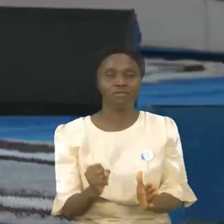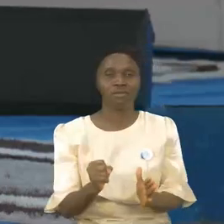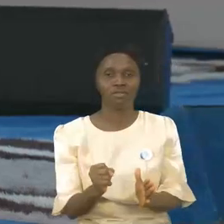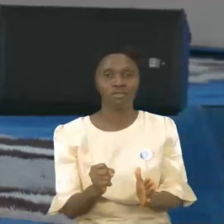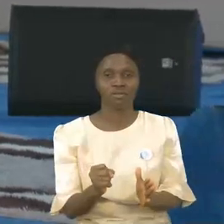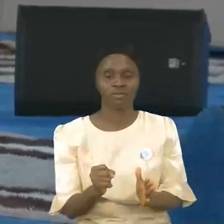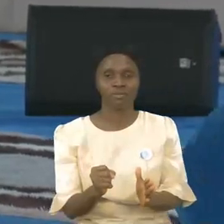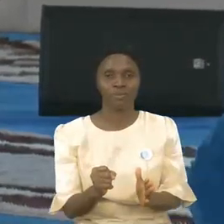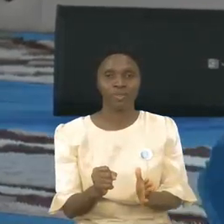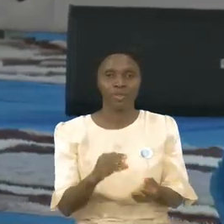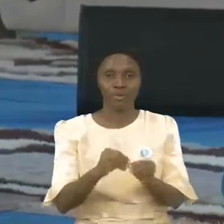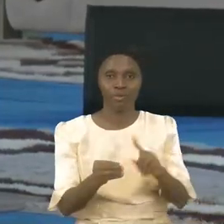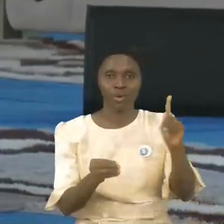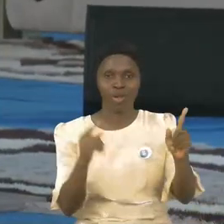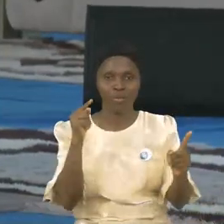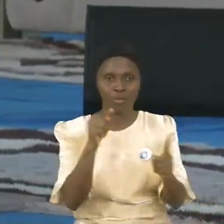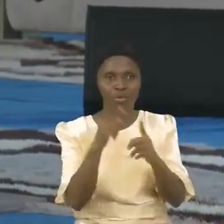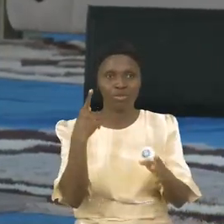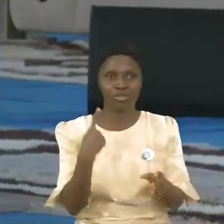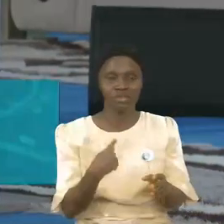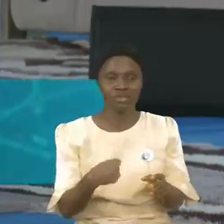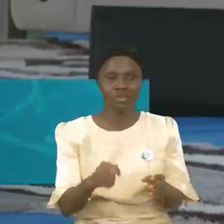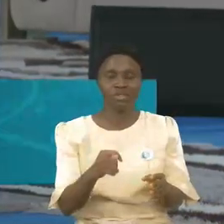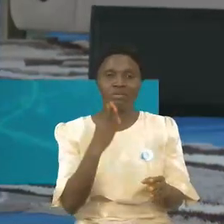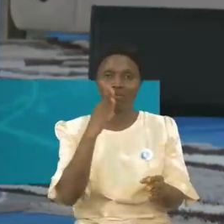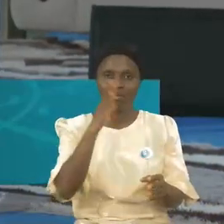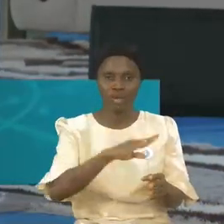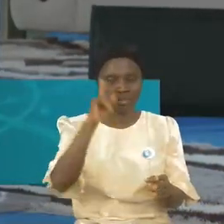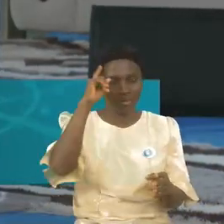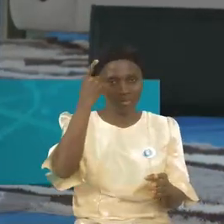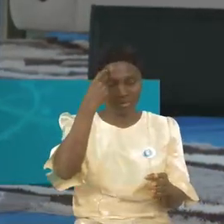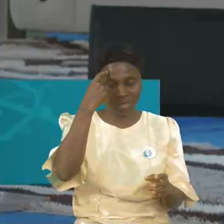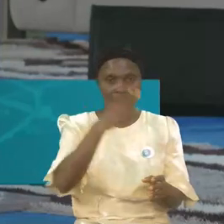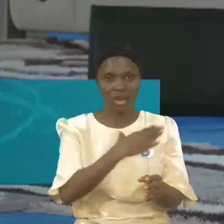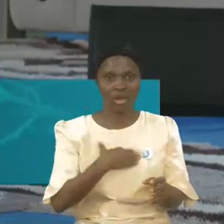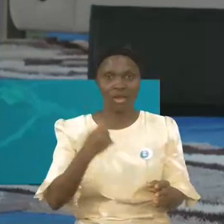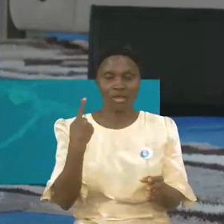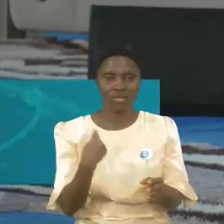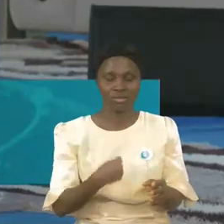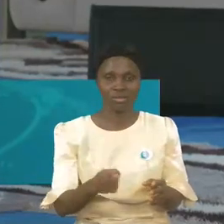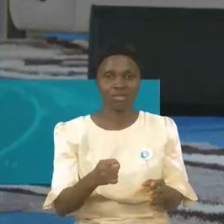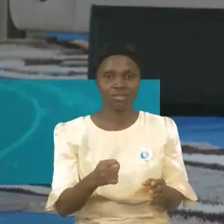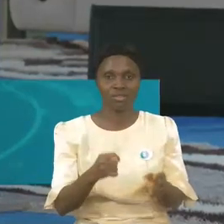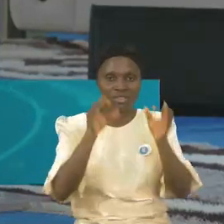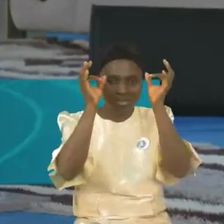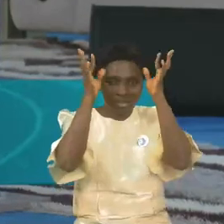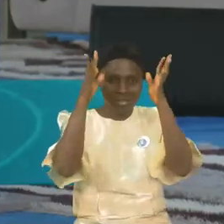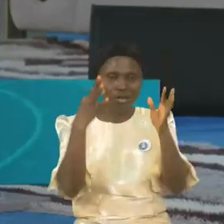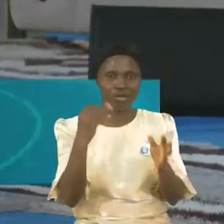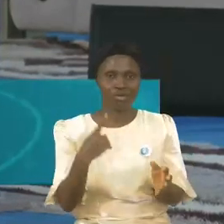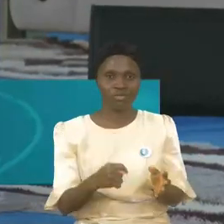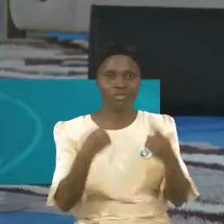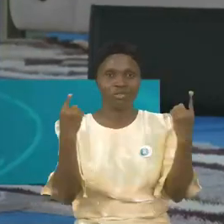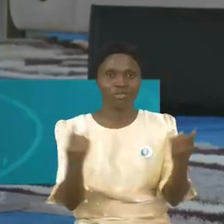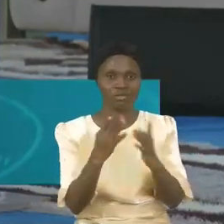saints conquérants nous allons voir 3 sous-titres il va avoir premier sous-titre